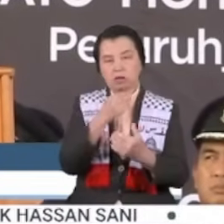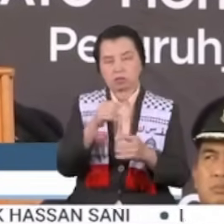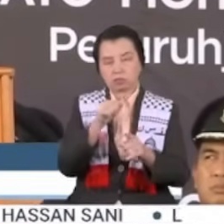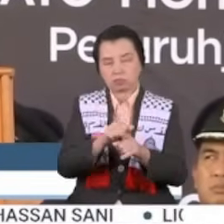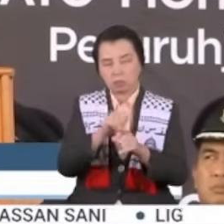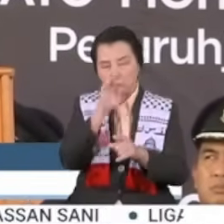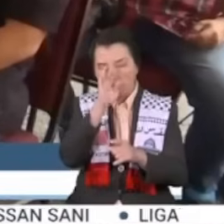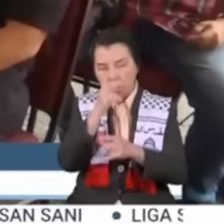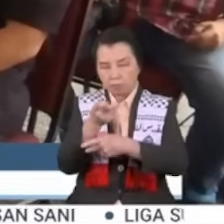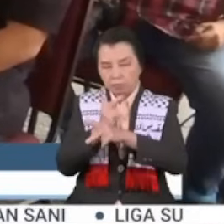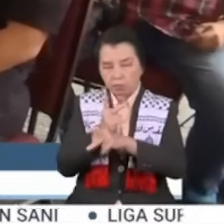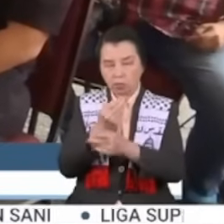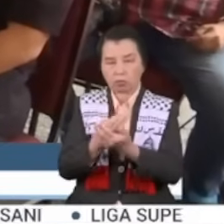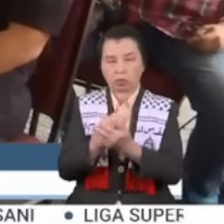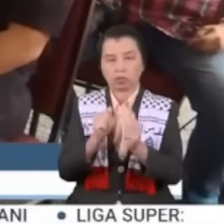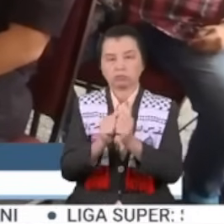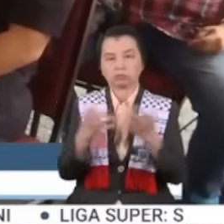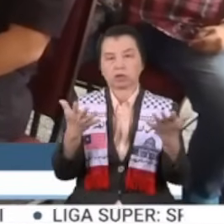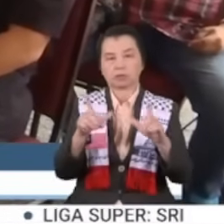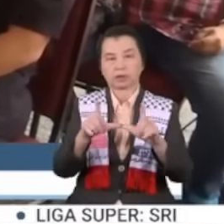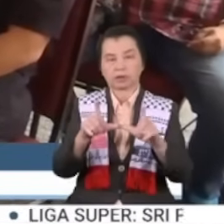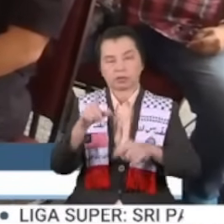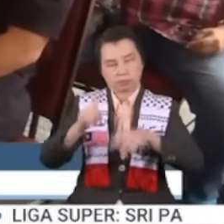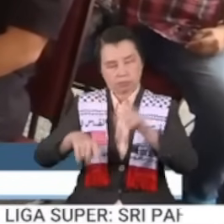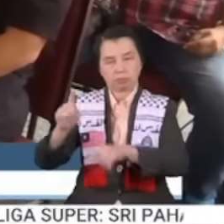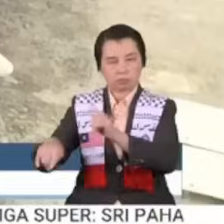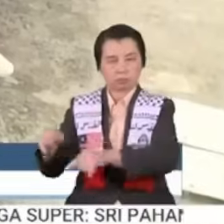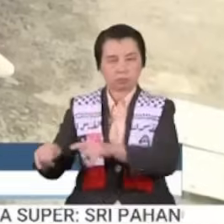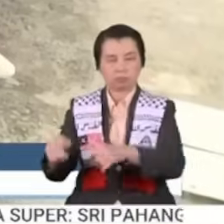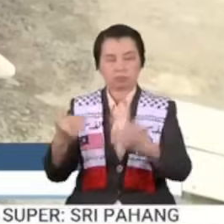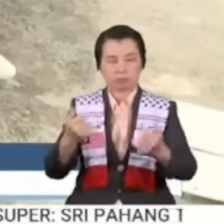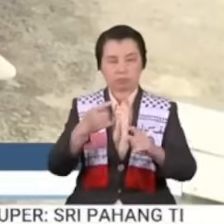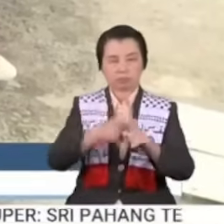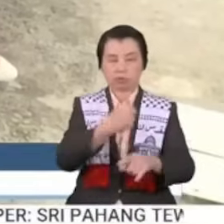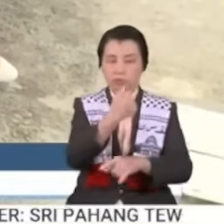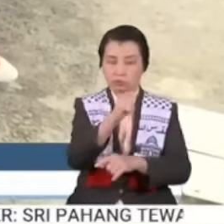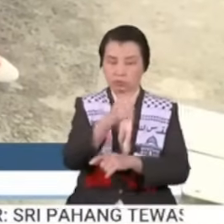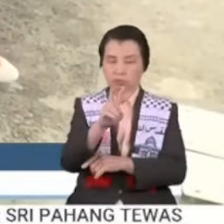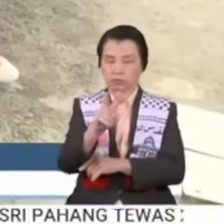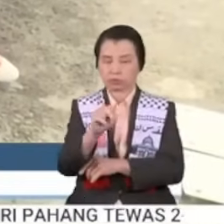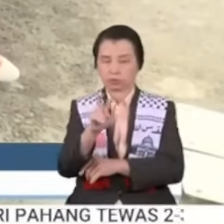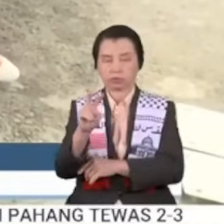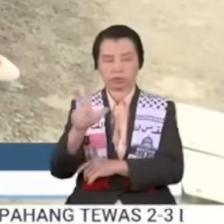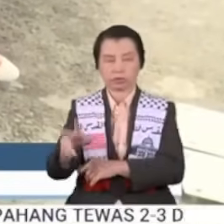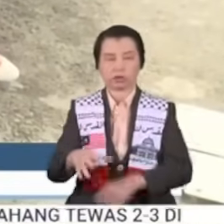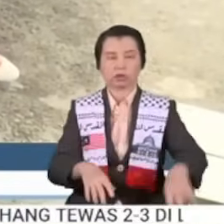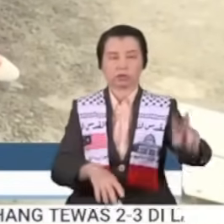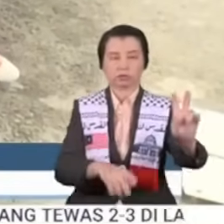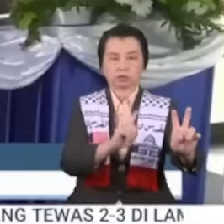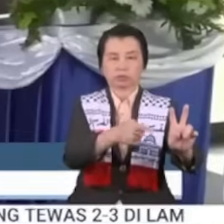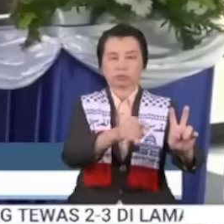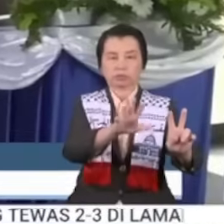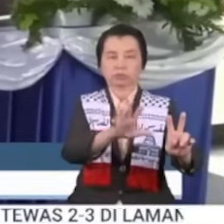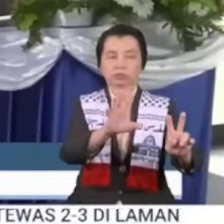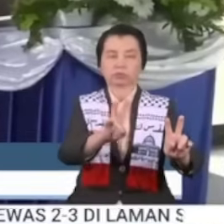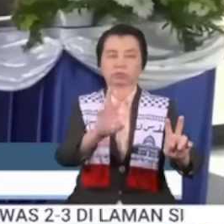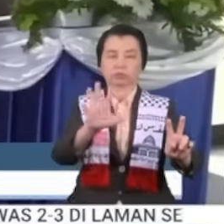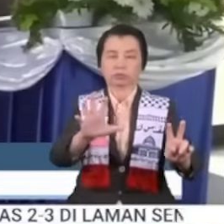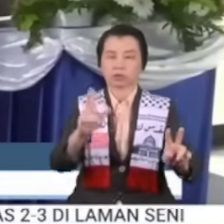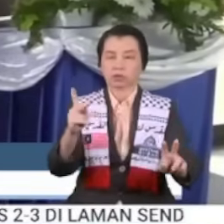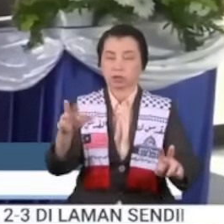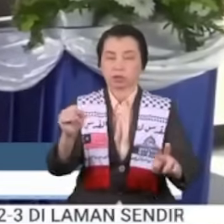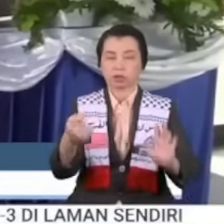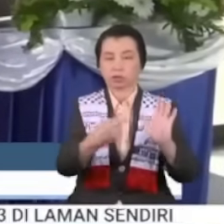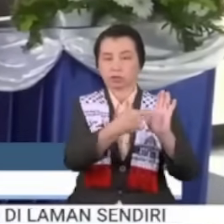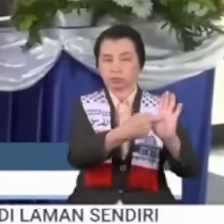pemalsuan pinjaman Wang tanpa lesen dan sebagainya setakat Oktober 2023 sebanyak 2570 kes